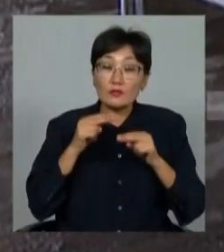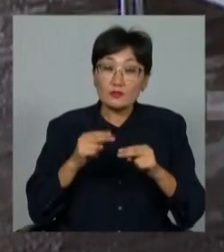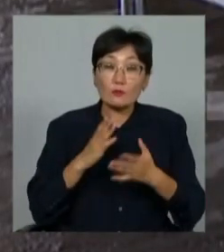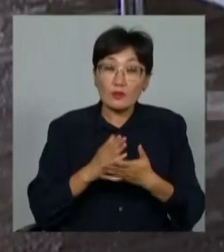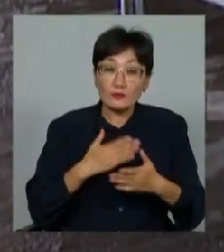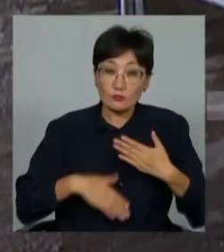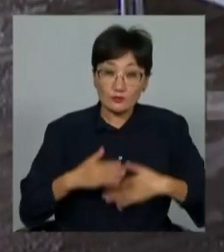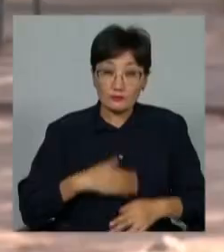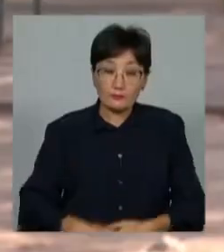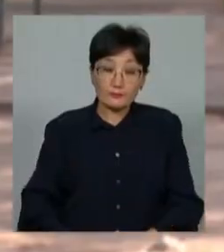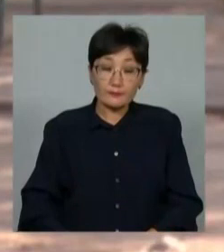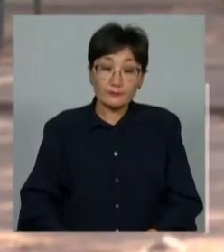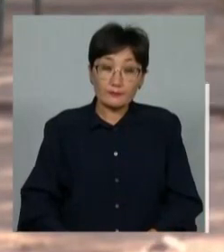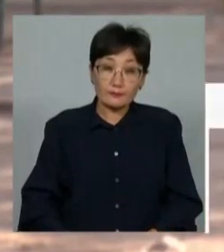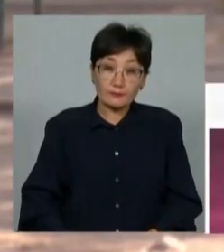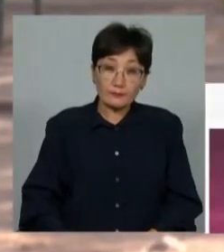жатқанына қуанады.